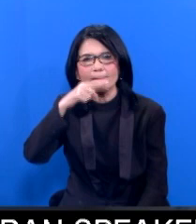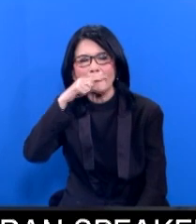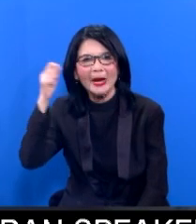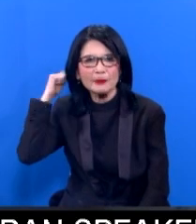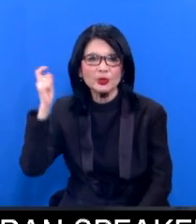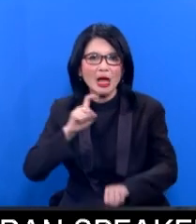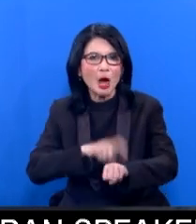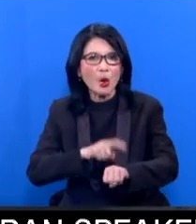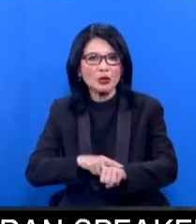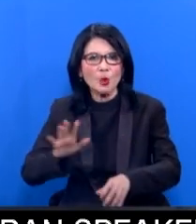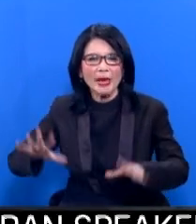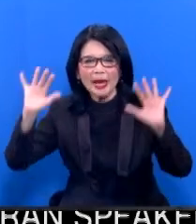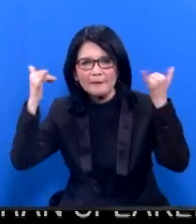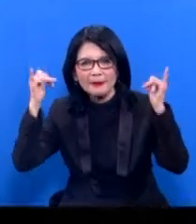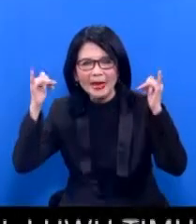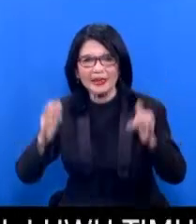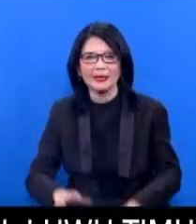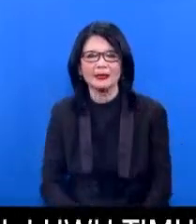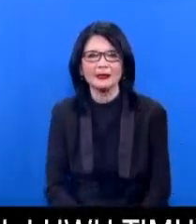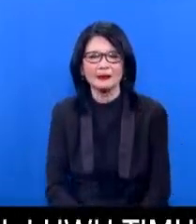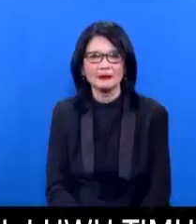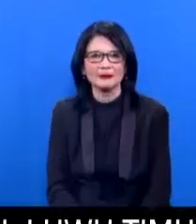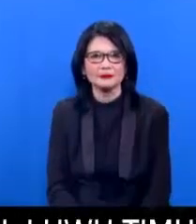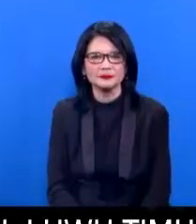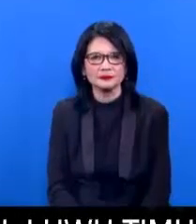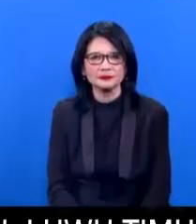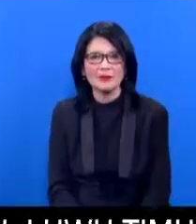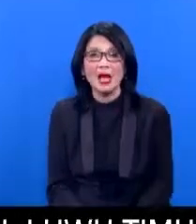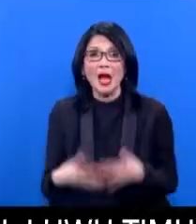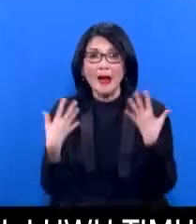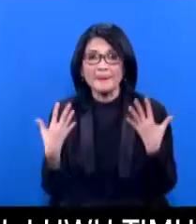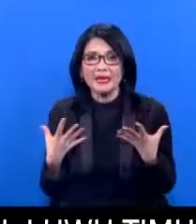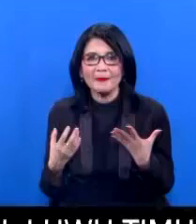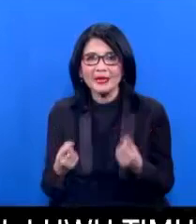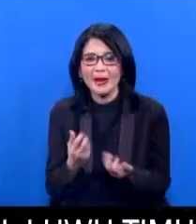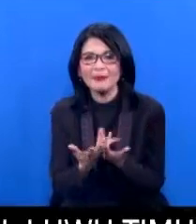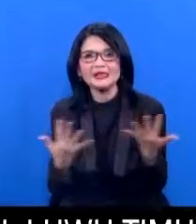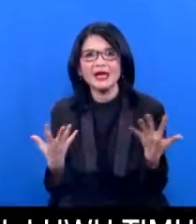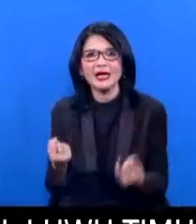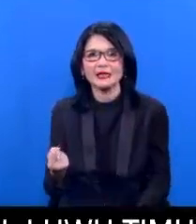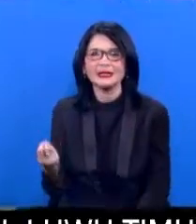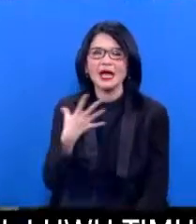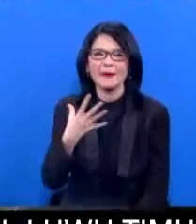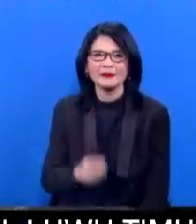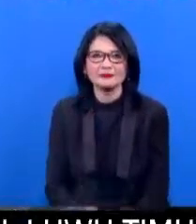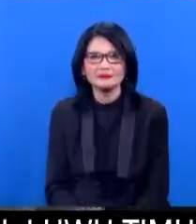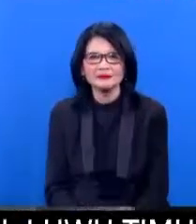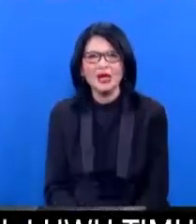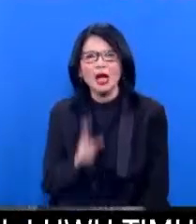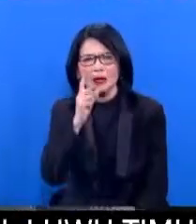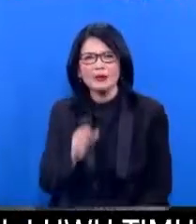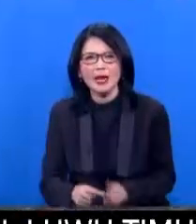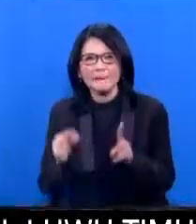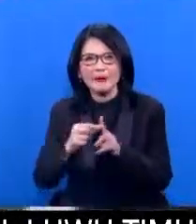anak bermain untuk kebutuhan tracing. Lalu bagaimana tanggapan masyarakat? Beberapa warga menilai perpanjangan